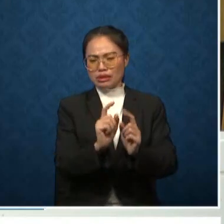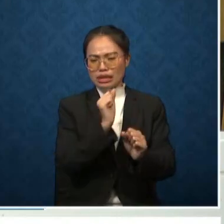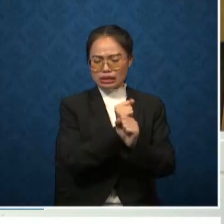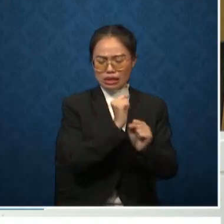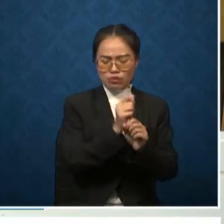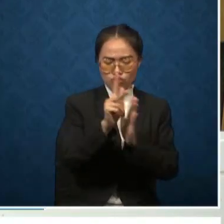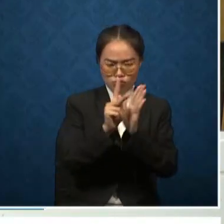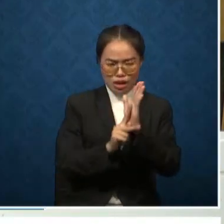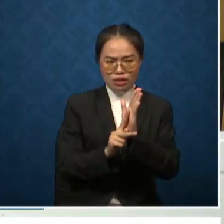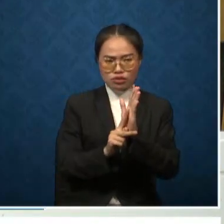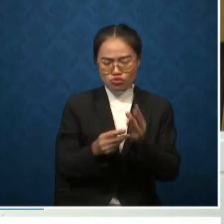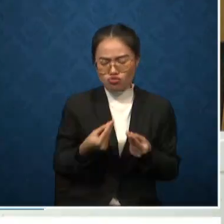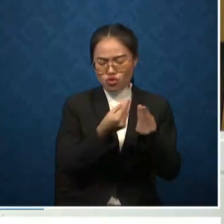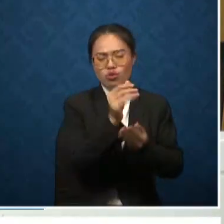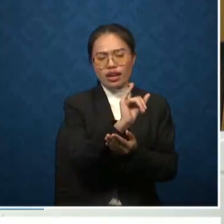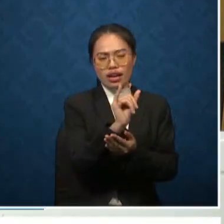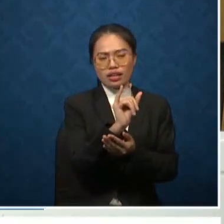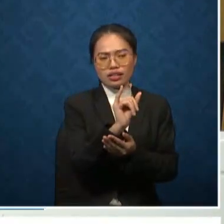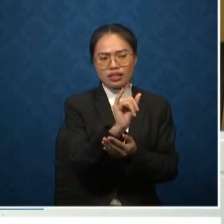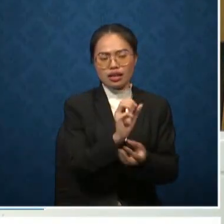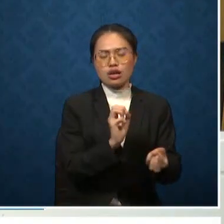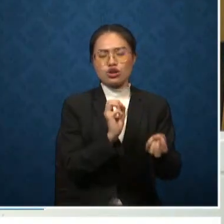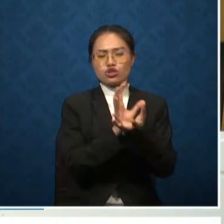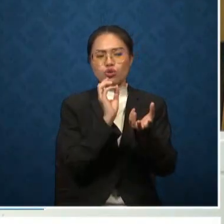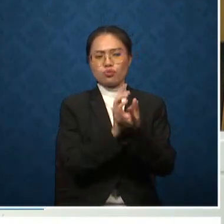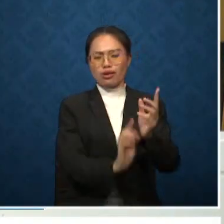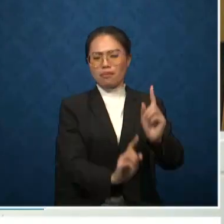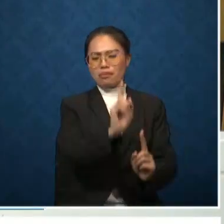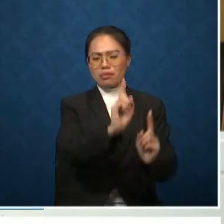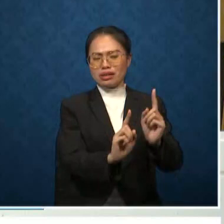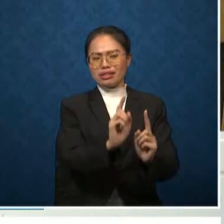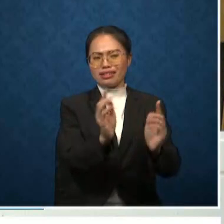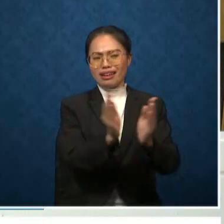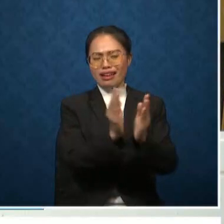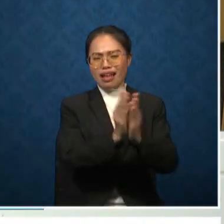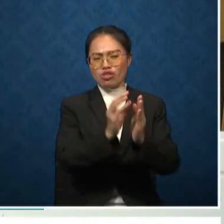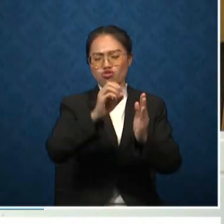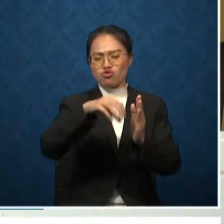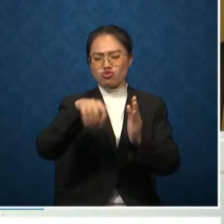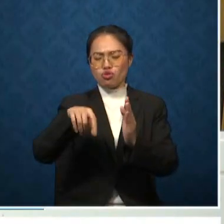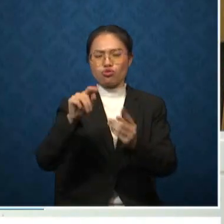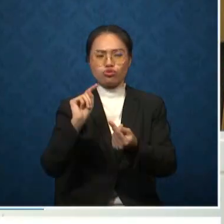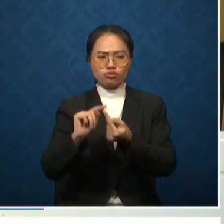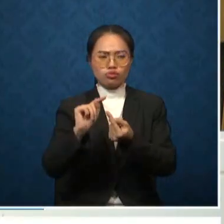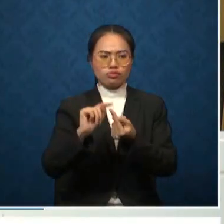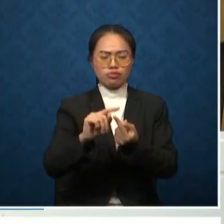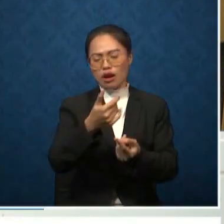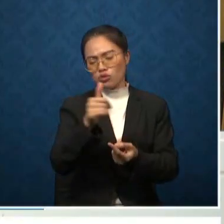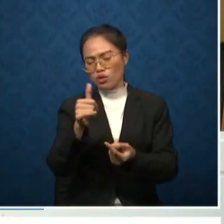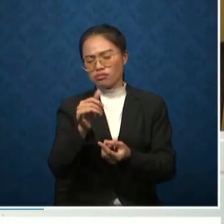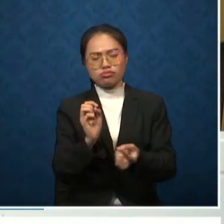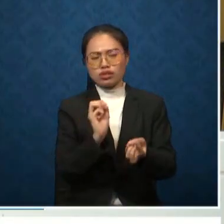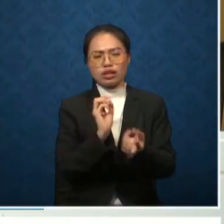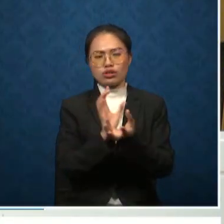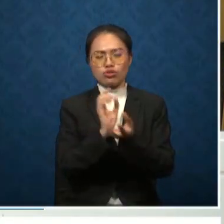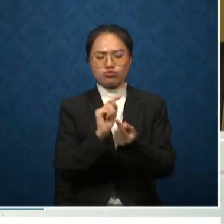ออกกฎหมายของเรานั้นเราก็จะถูกประเมินเป็น partial ก็คือบางส่วนซึ่งก็ไม่เป็นผลดีกับ